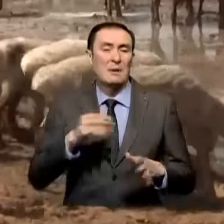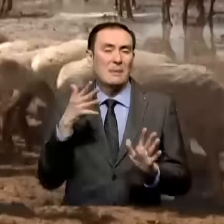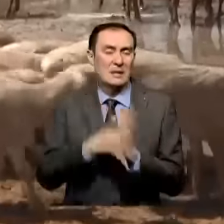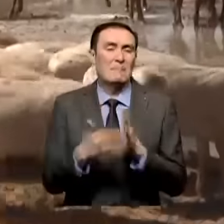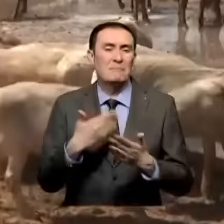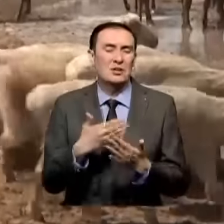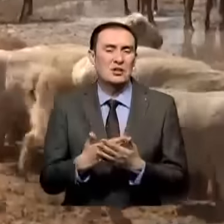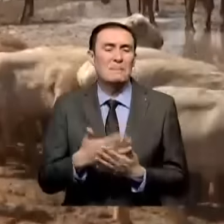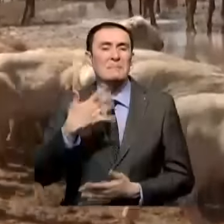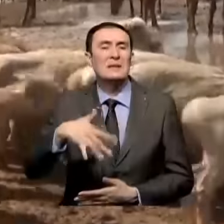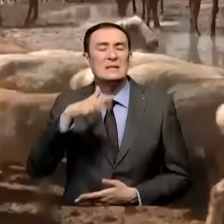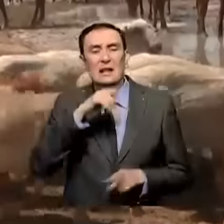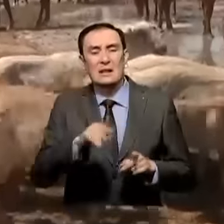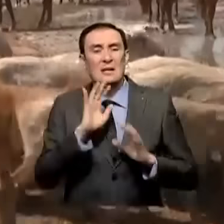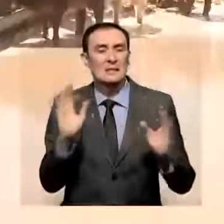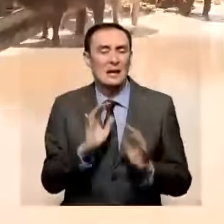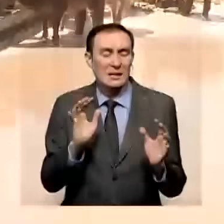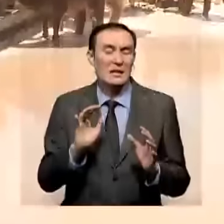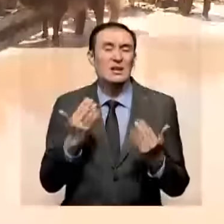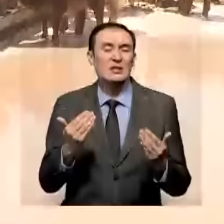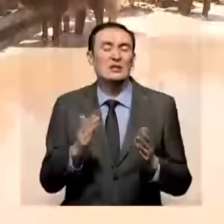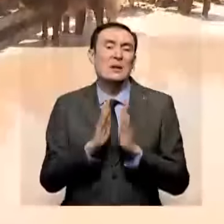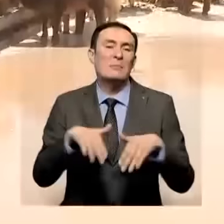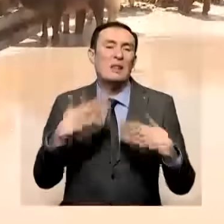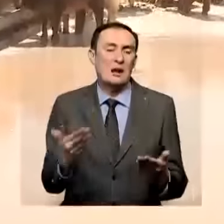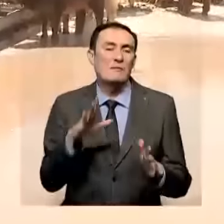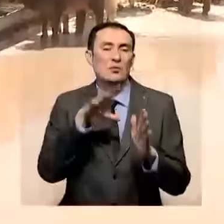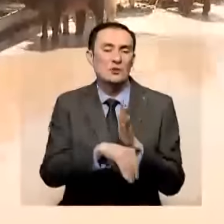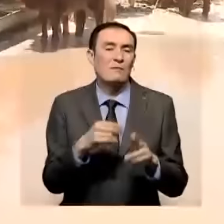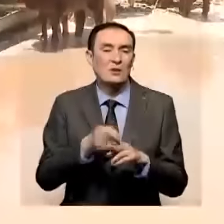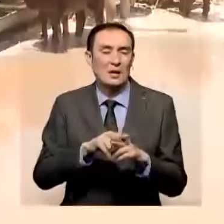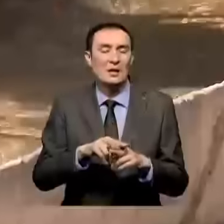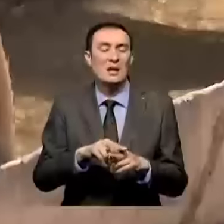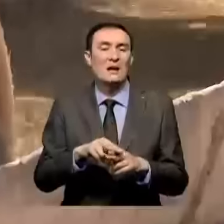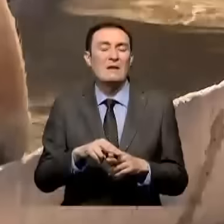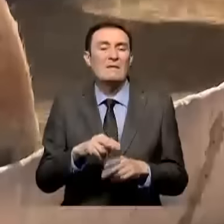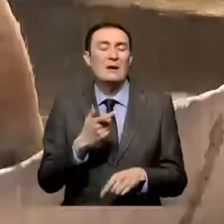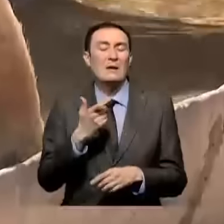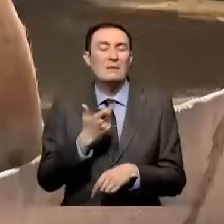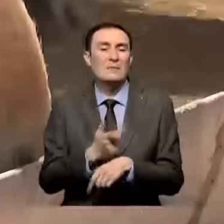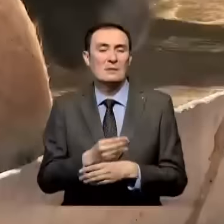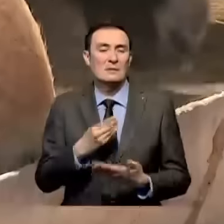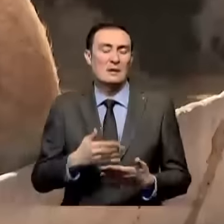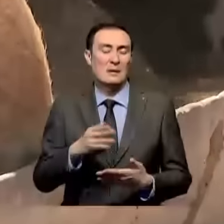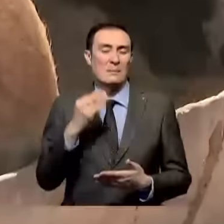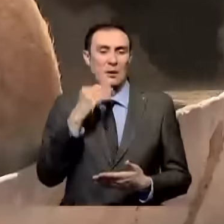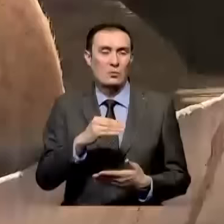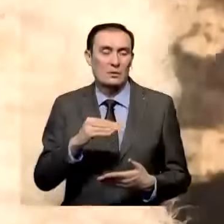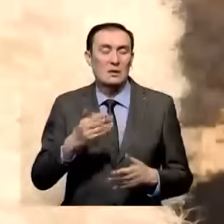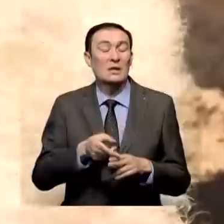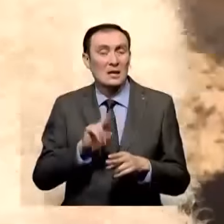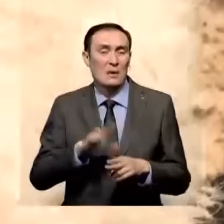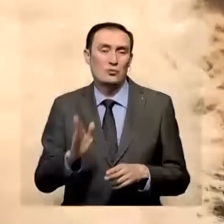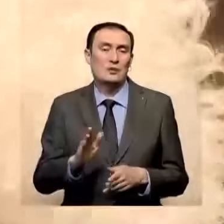потратили почти полвека. Для их сохранения животноводы предлагают включить этот вид в список ценных пород домашнего скота. В таком